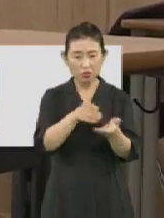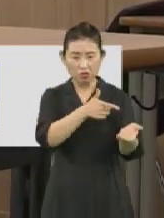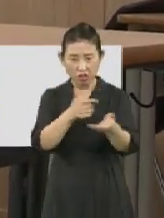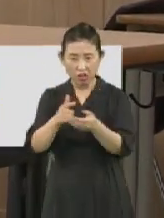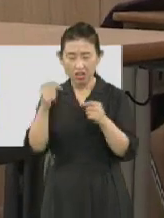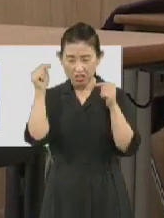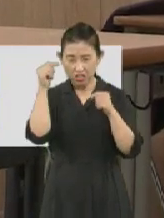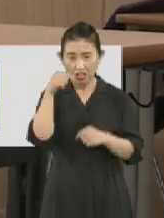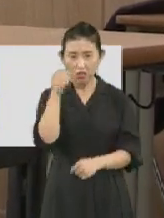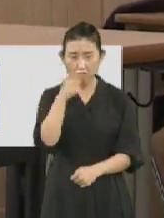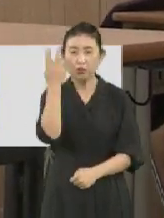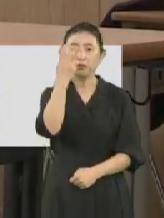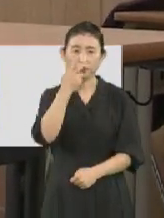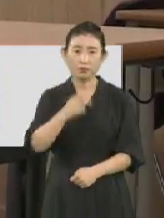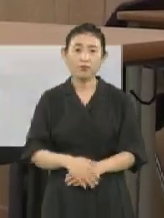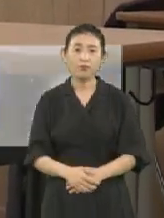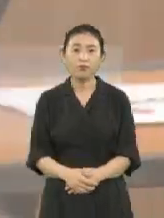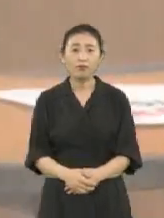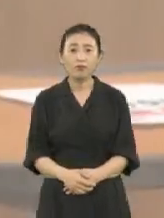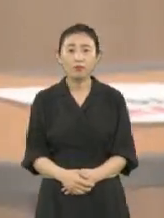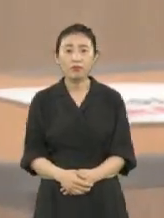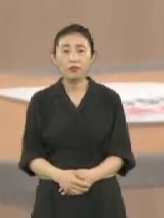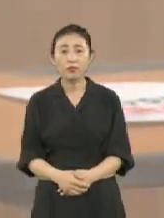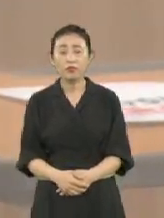상황 등을 집중 점검 합니다